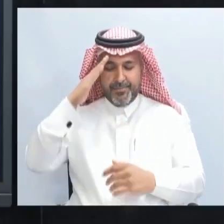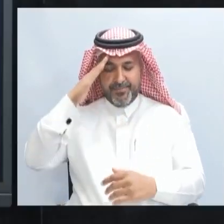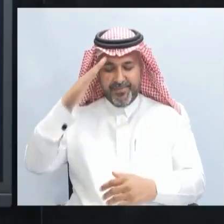وبركاته